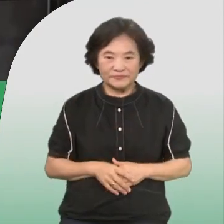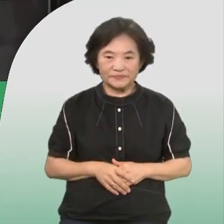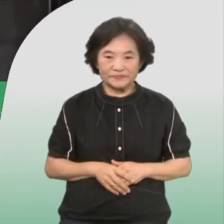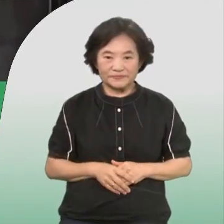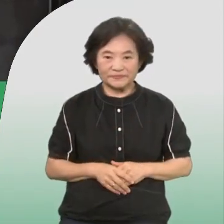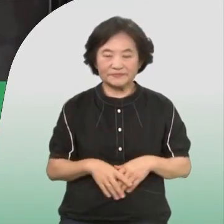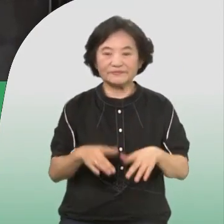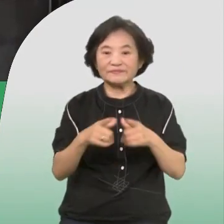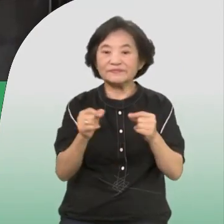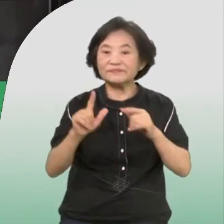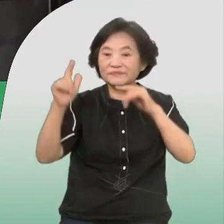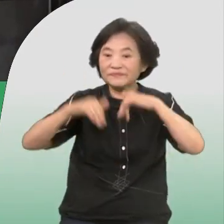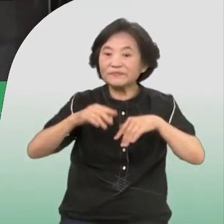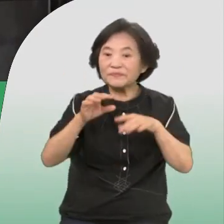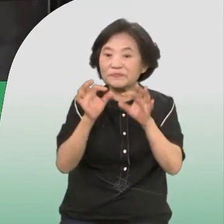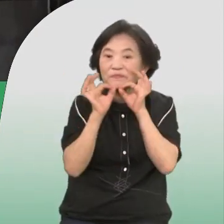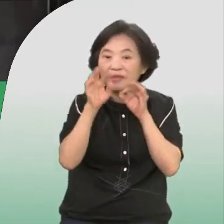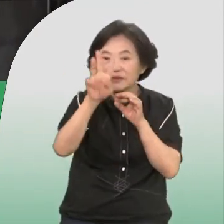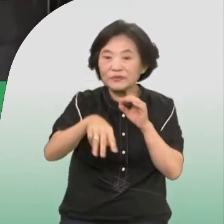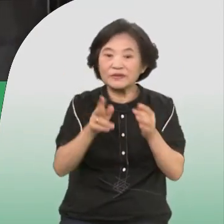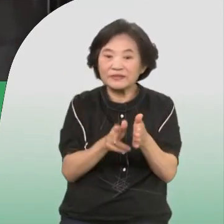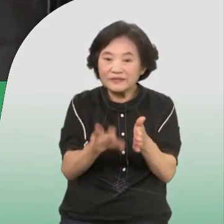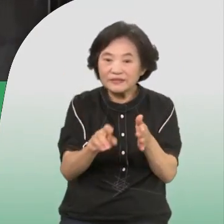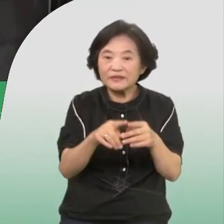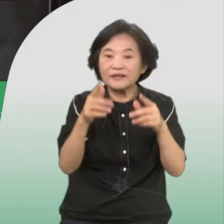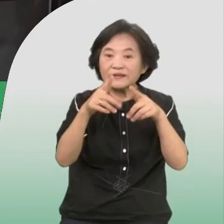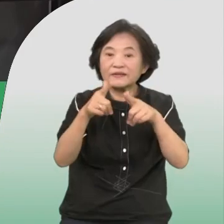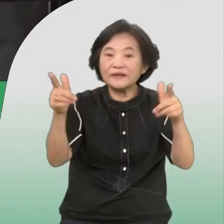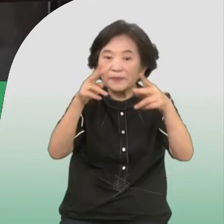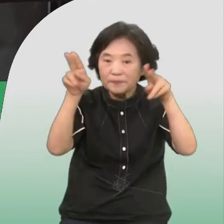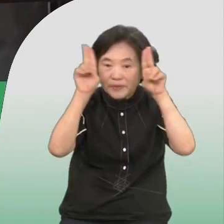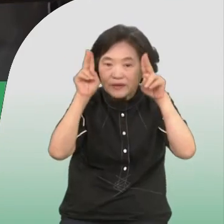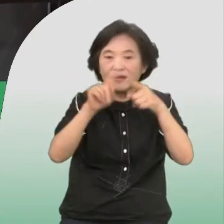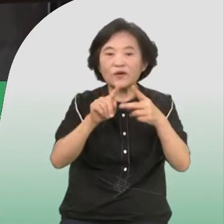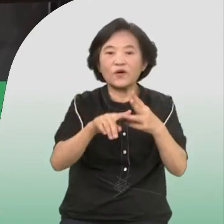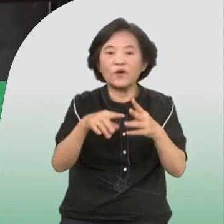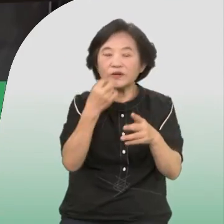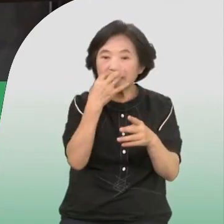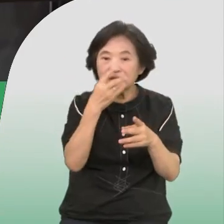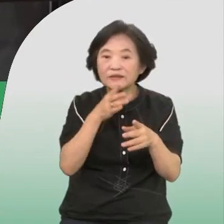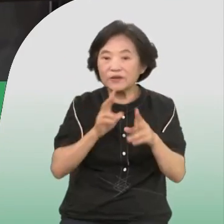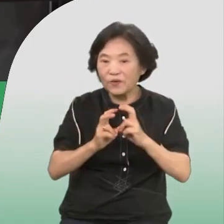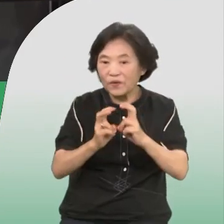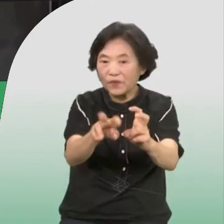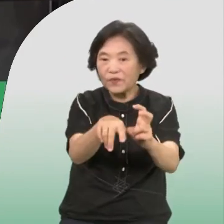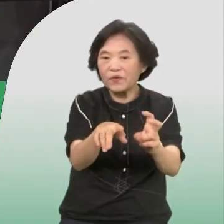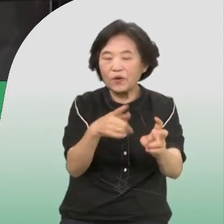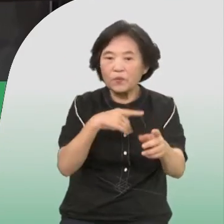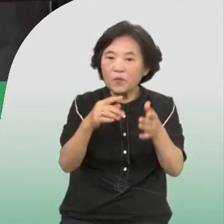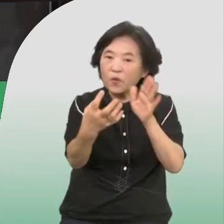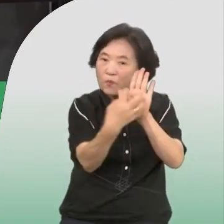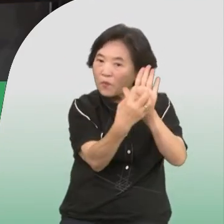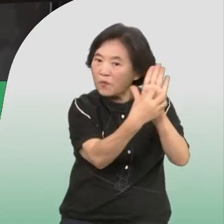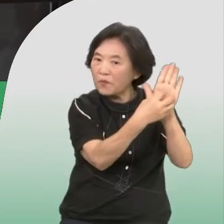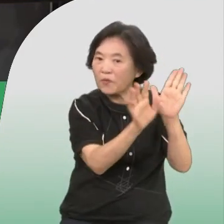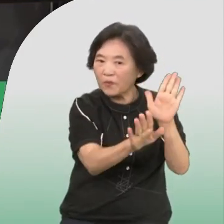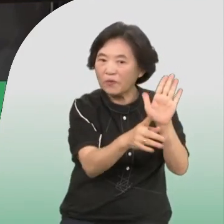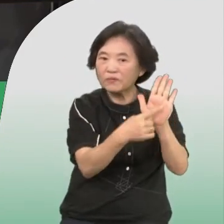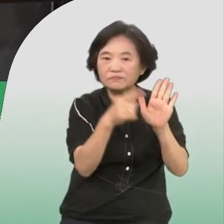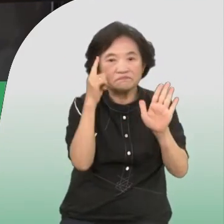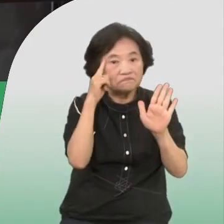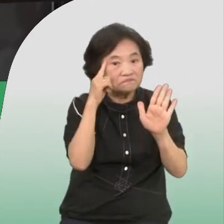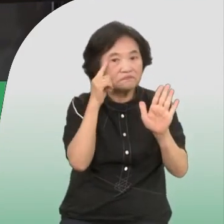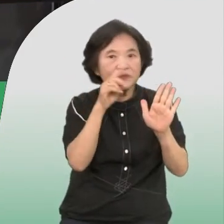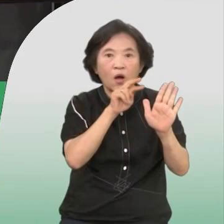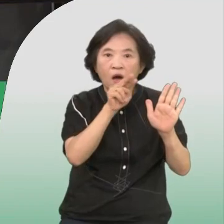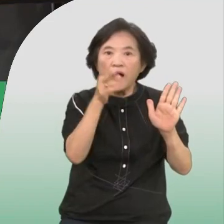日本的东京的品川车站，还有大阪的街头，还有在香港的地铁，我们都露出我们相关斯克博的一些意向，